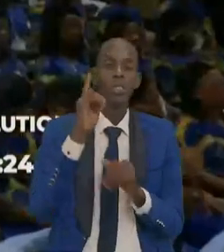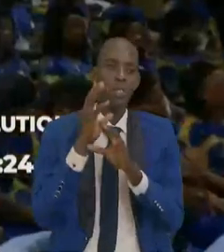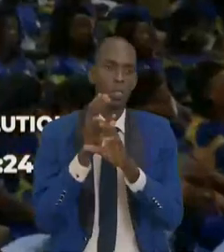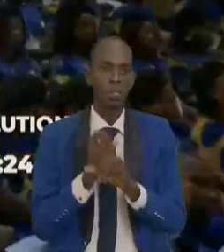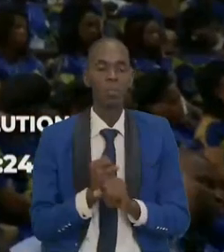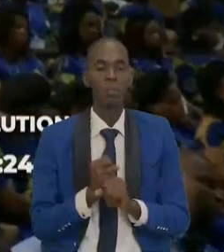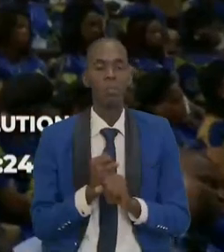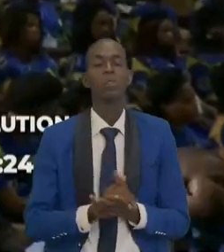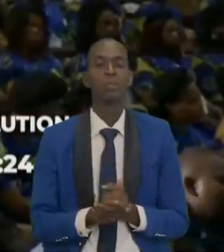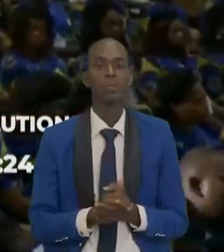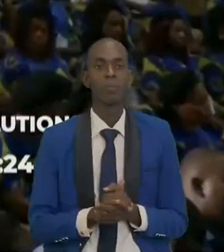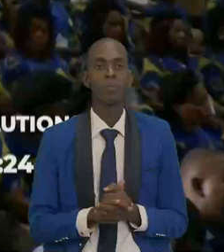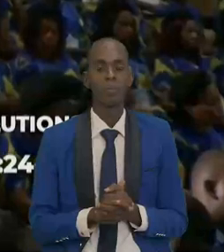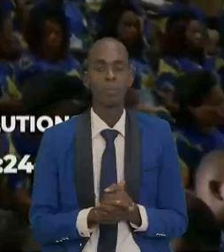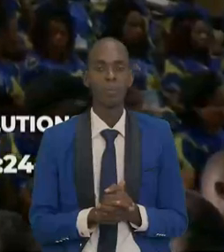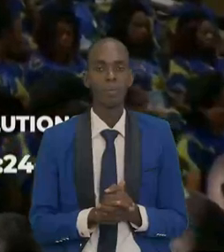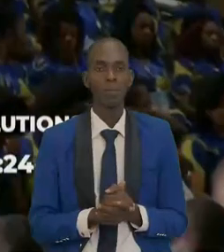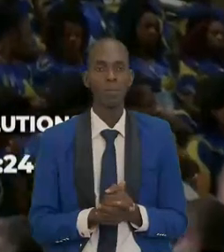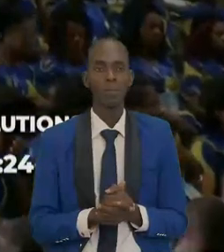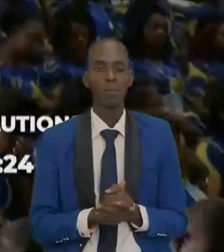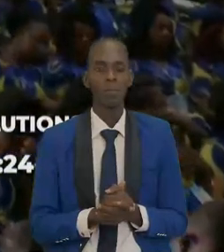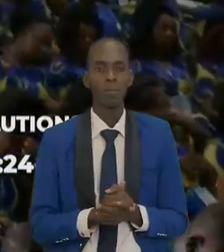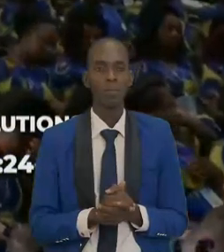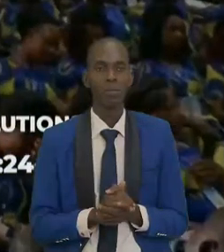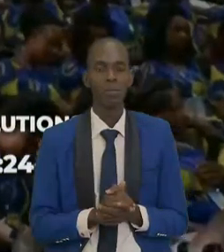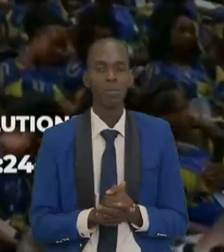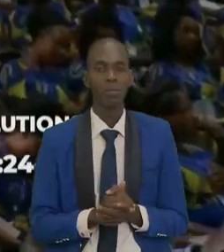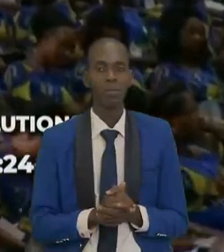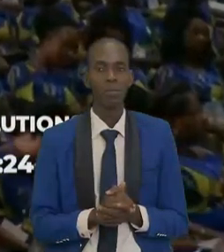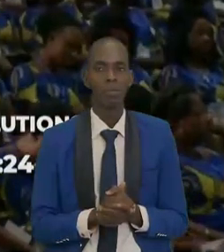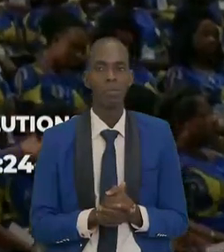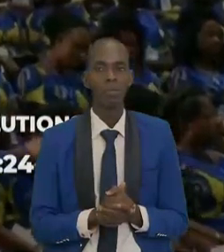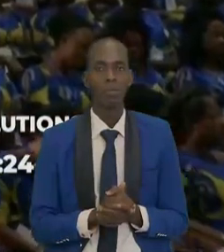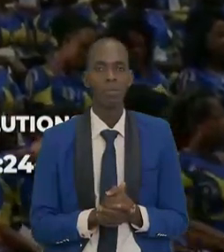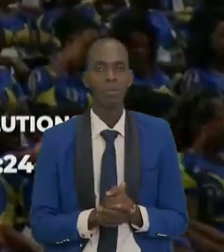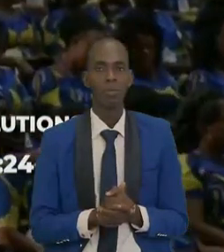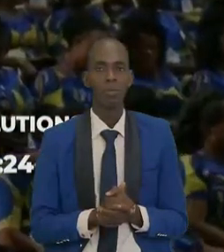elle qu'il fut déclaré juste.